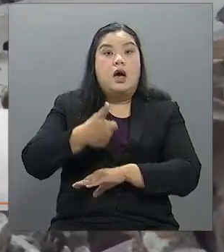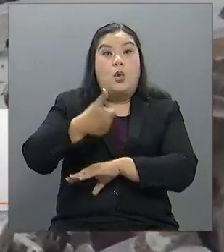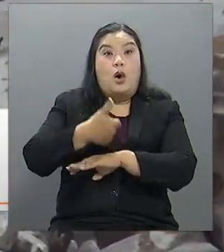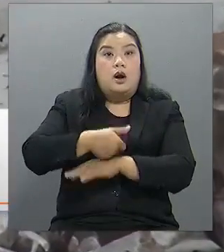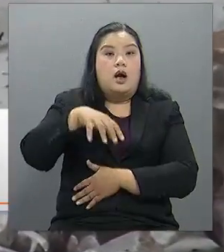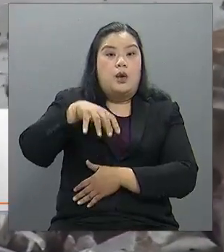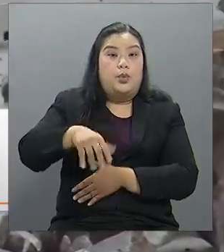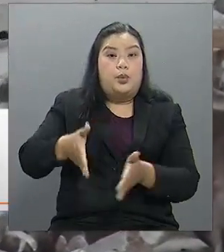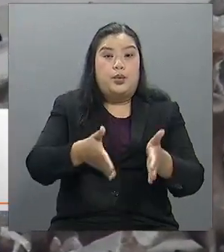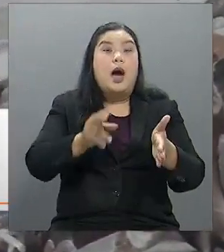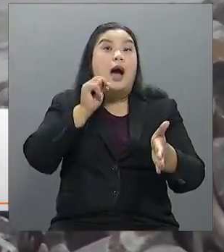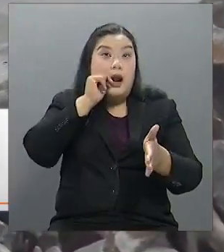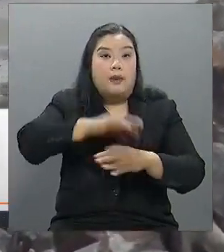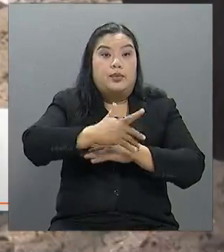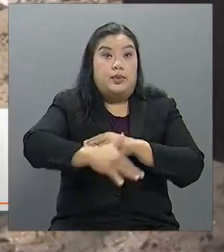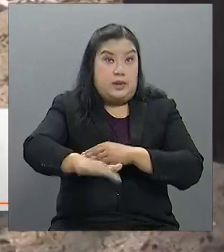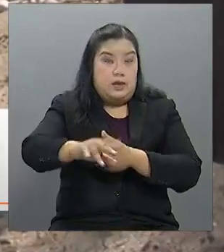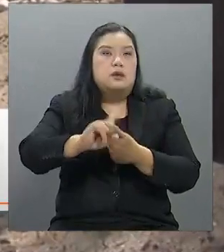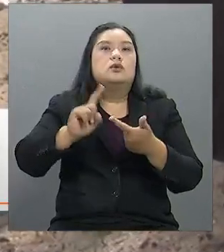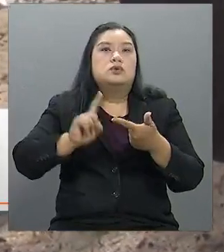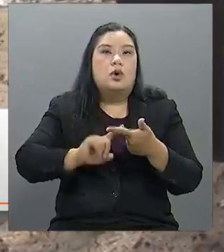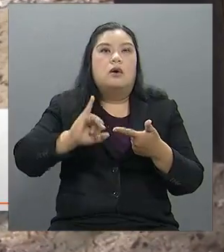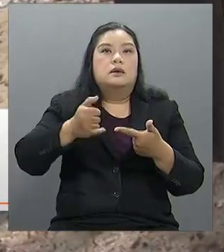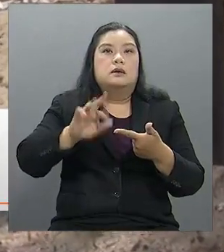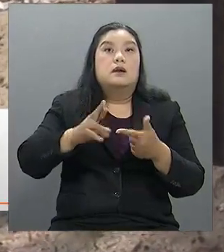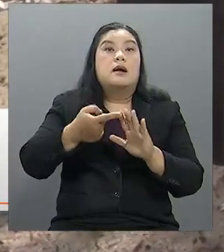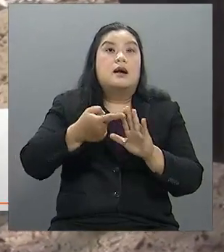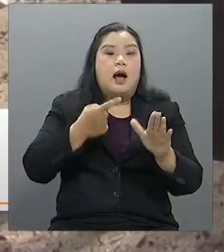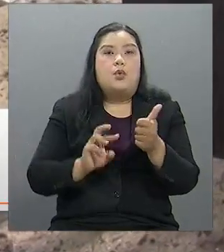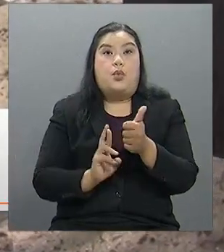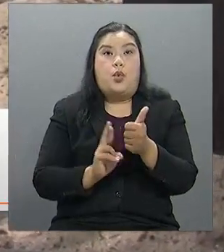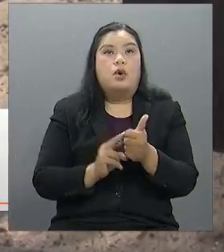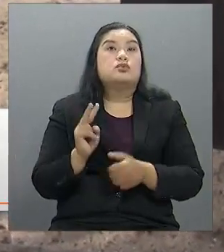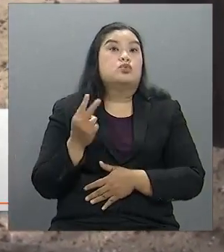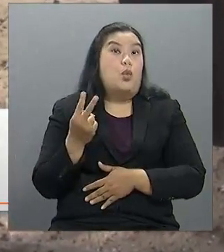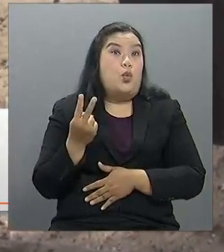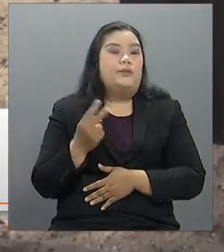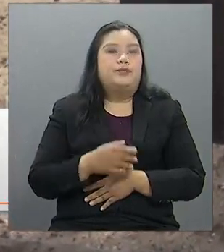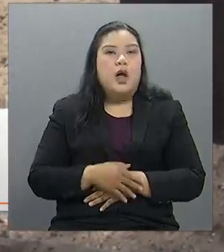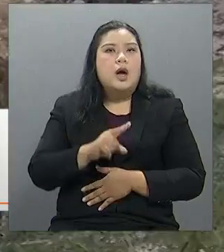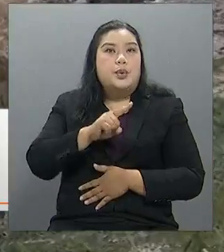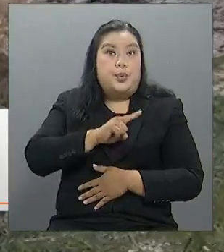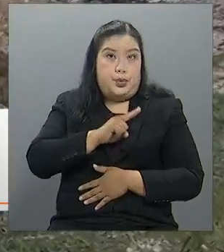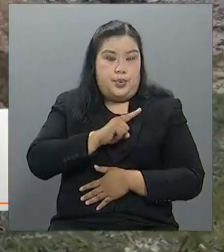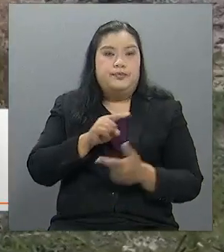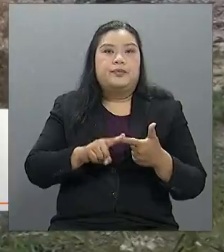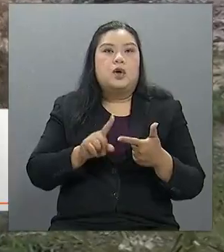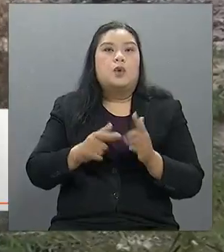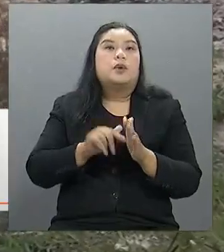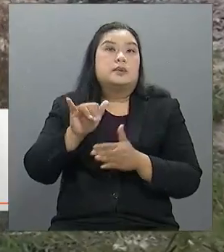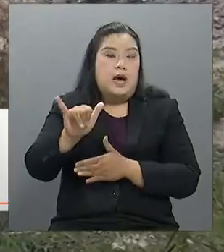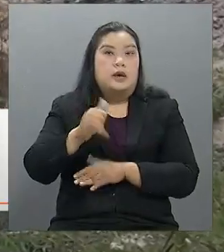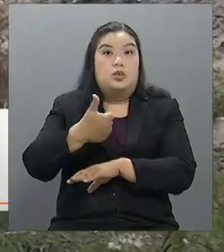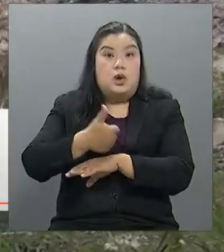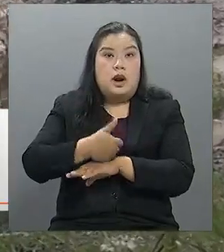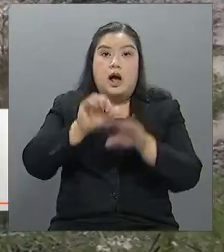ยนายสมพงษ์จิระสิริเลิศนะคะเป็นรองอธิบดีกรมเจ้าท่านายวรรณชัยบุตรทองดีผู้อำนวยการกองวิศวกรรมนายณัฐ